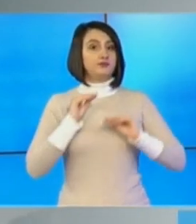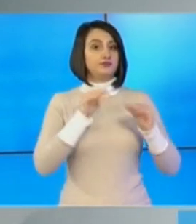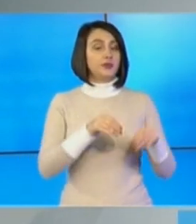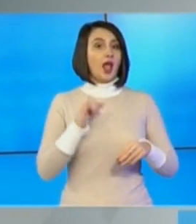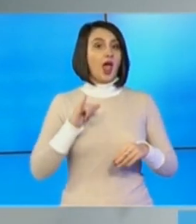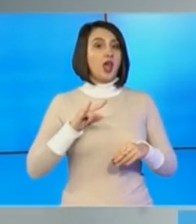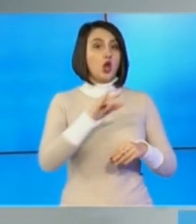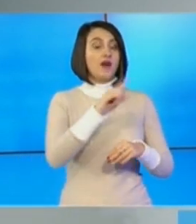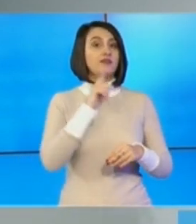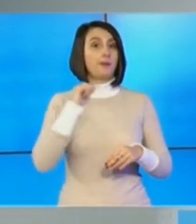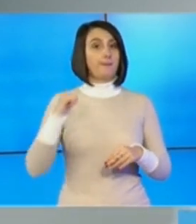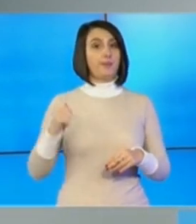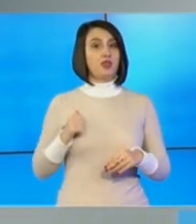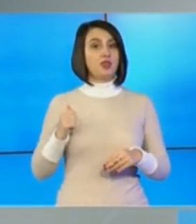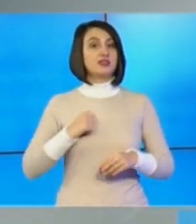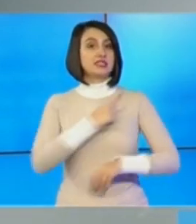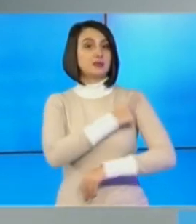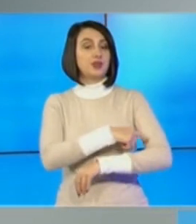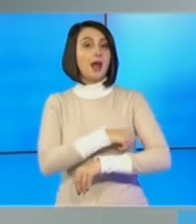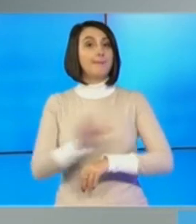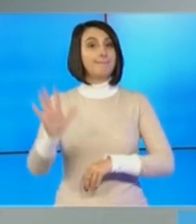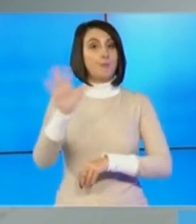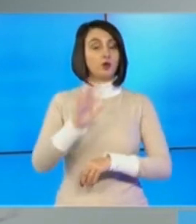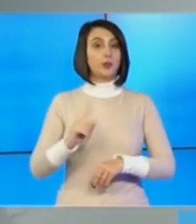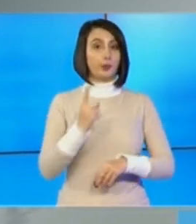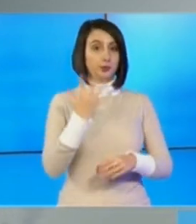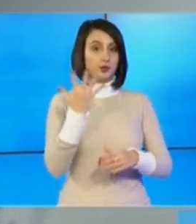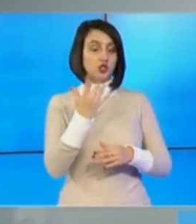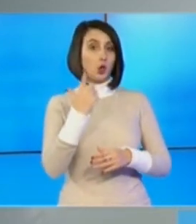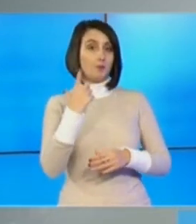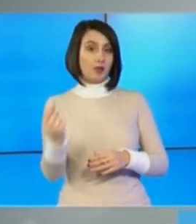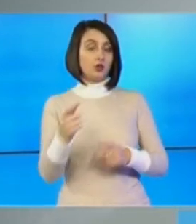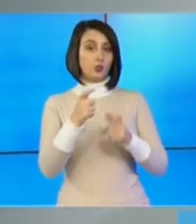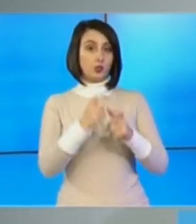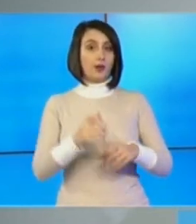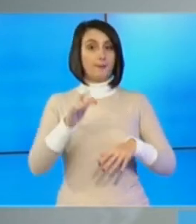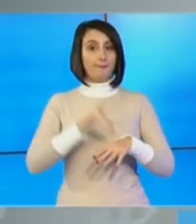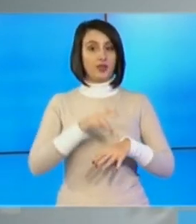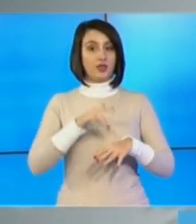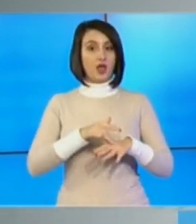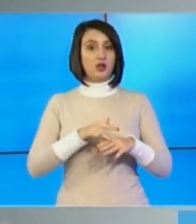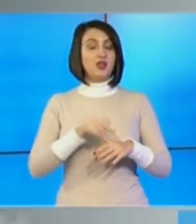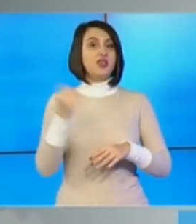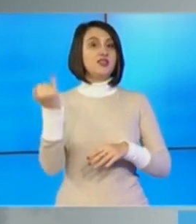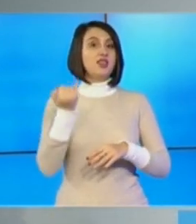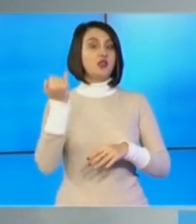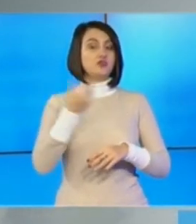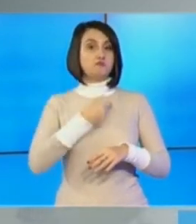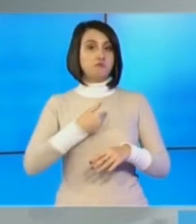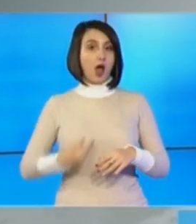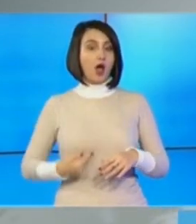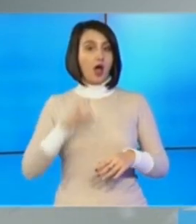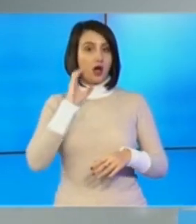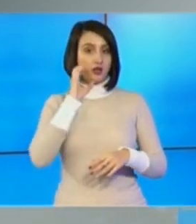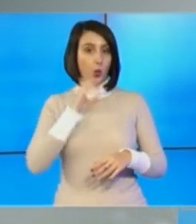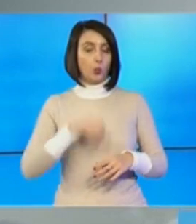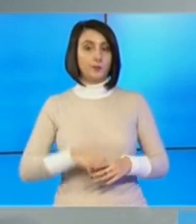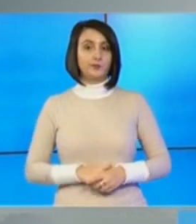aeronave militare la spitalele din zona Moldovei. Primii 5 deja au plecat spre unitățile medicale din Iași și Bacău.